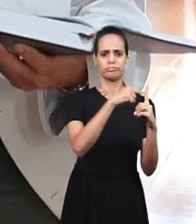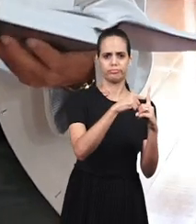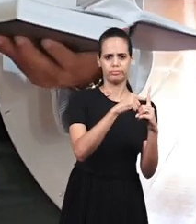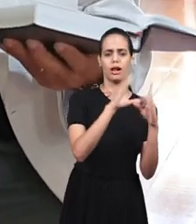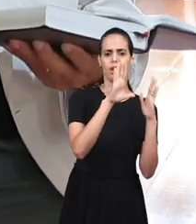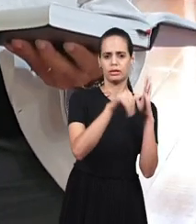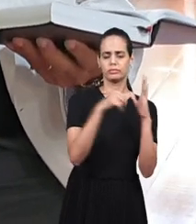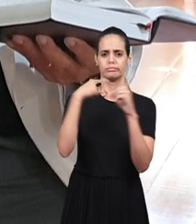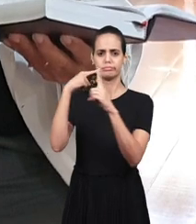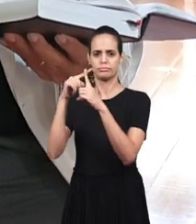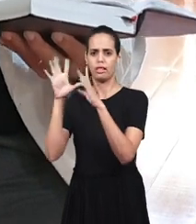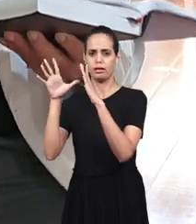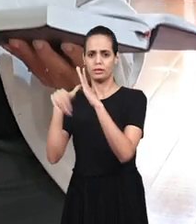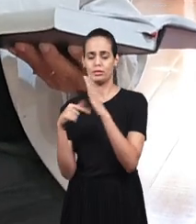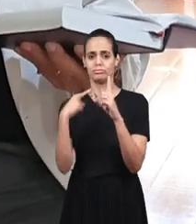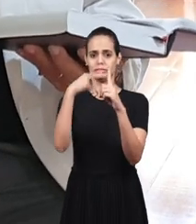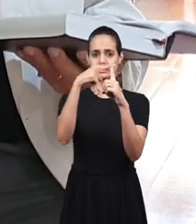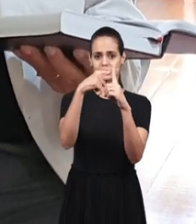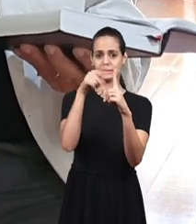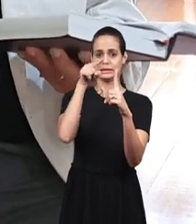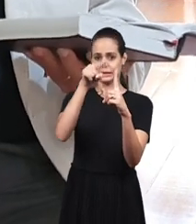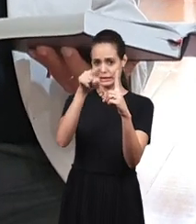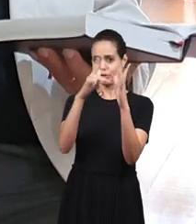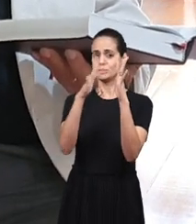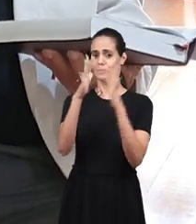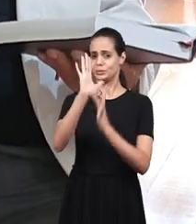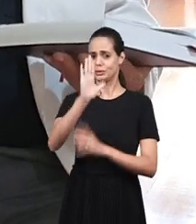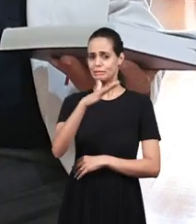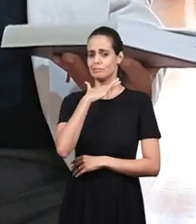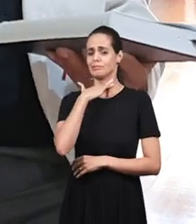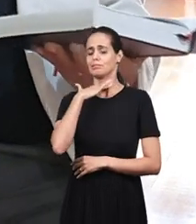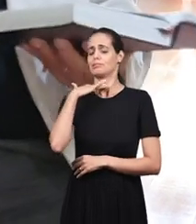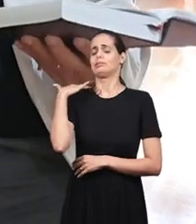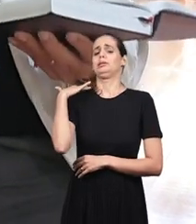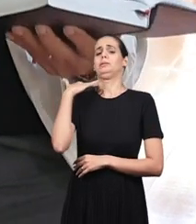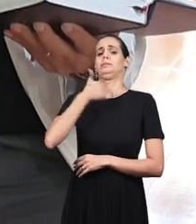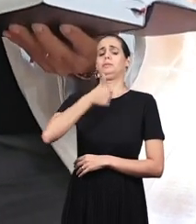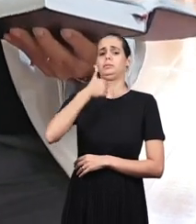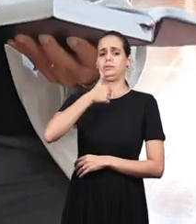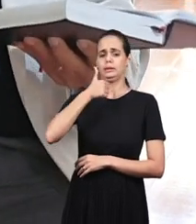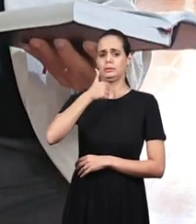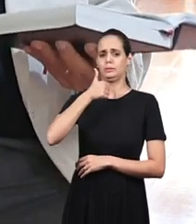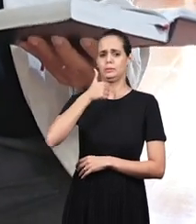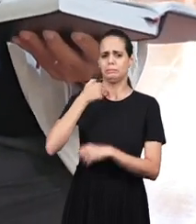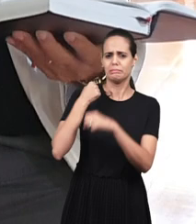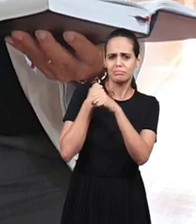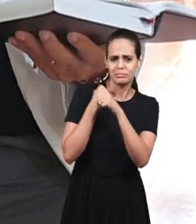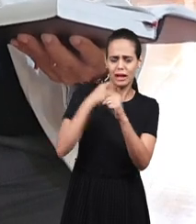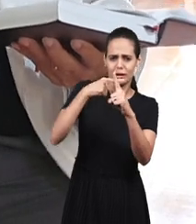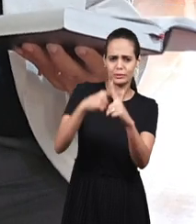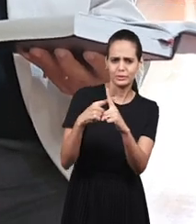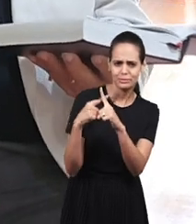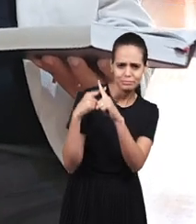les voleurs parce qu'il n'avait plus rien, plus de force physiquement pour supporter.